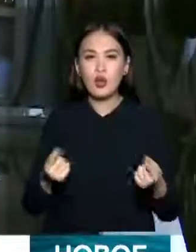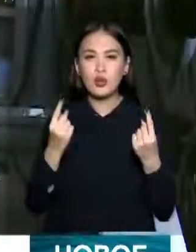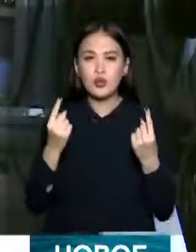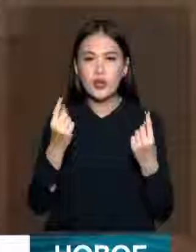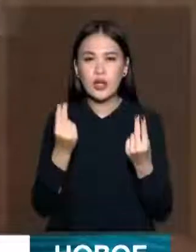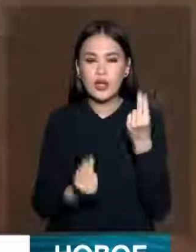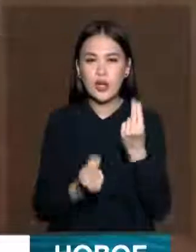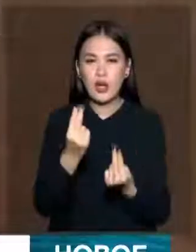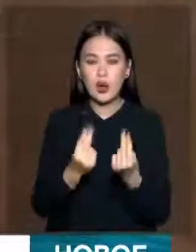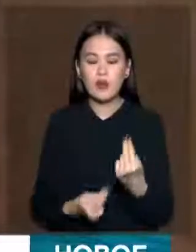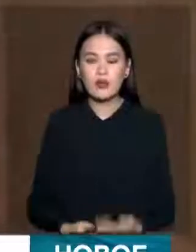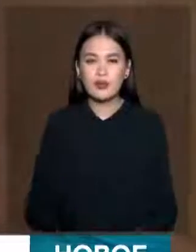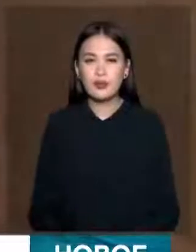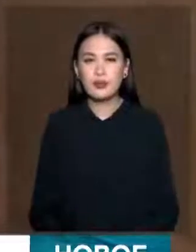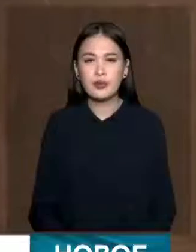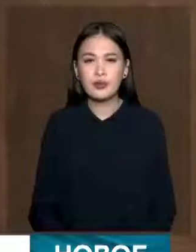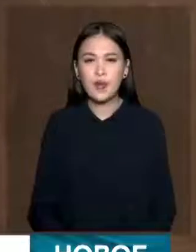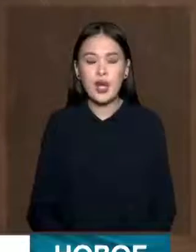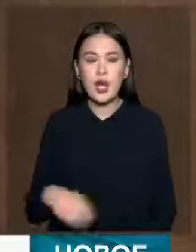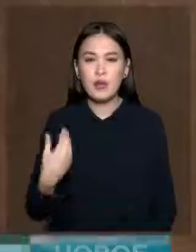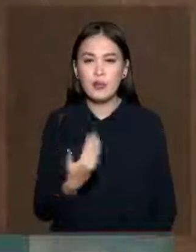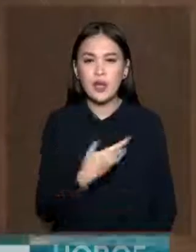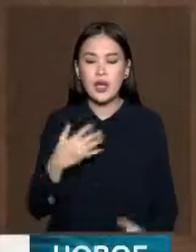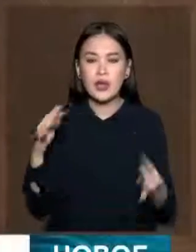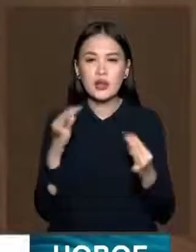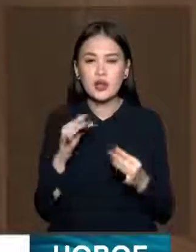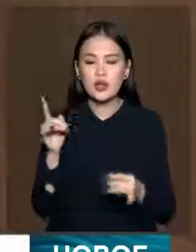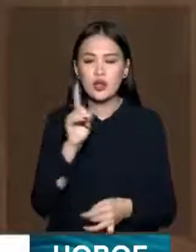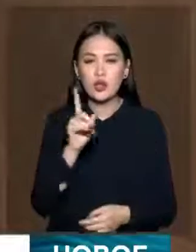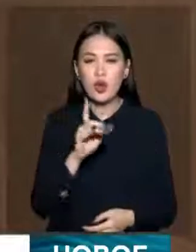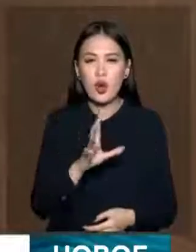игроков. Мы очень заинтересованы в том, чтобы